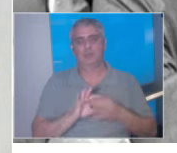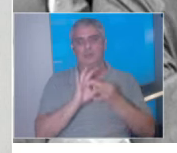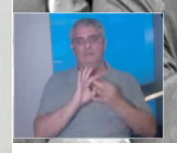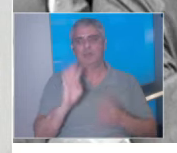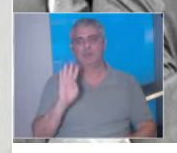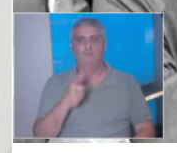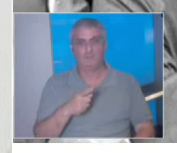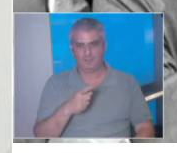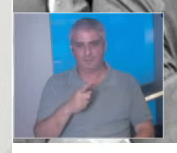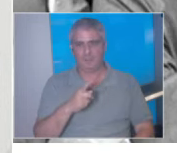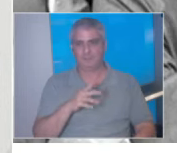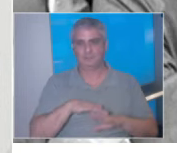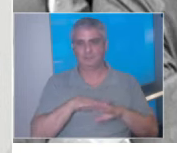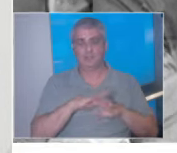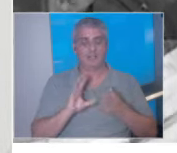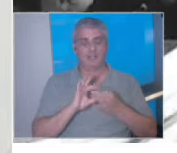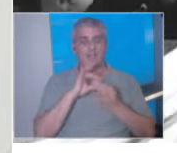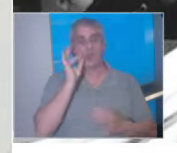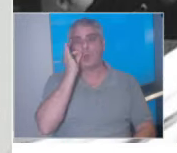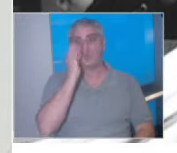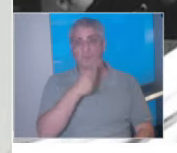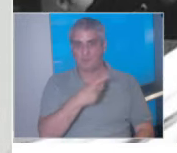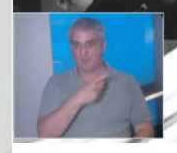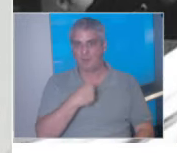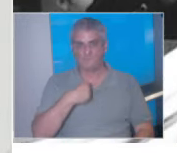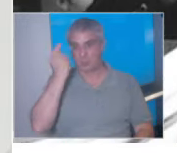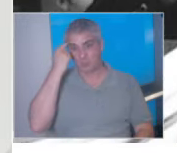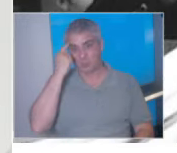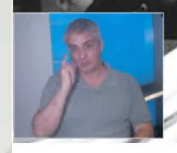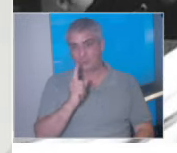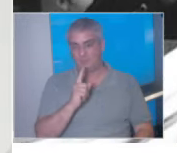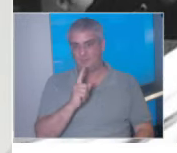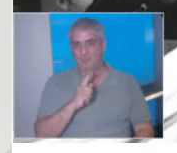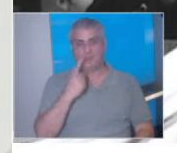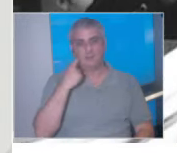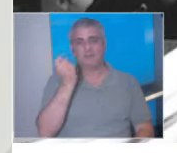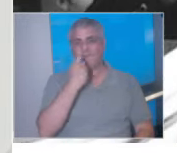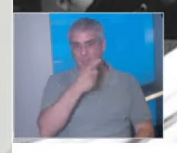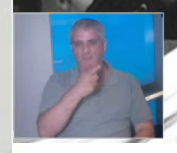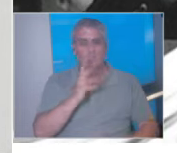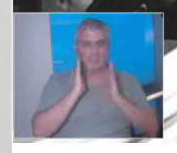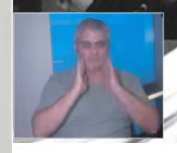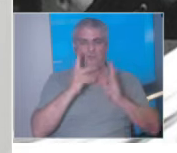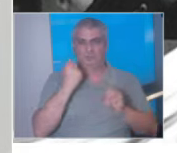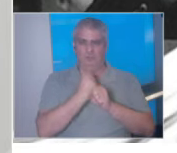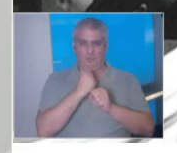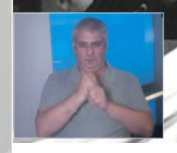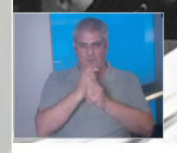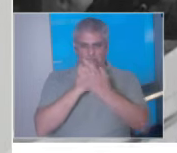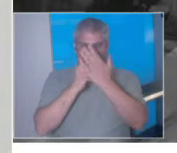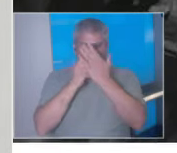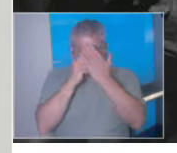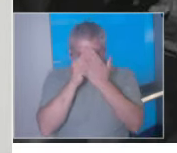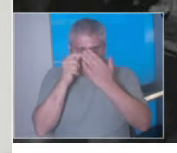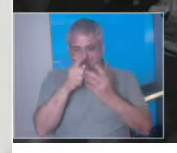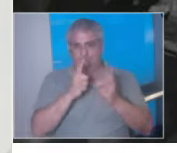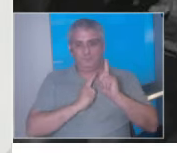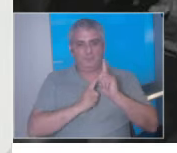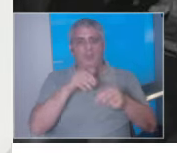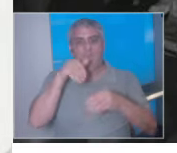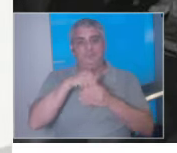לביבי. התחבר לברק. ואני חושב שדוד לוי אבל האמין במה שהוא עושה. כן. והוא נלחם